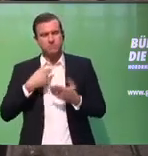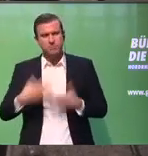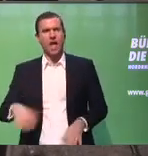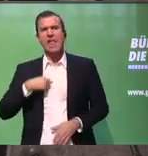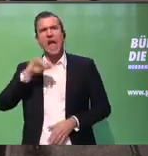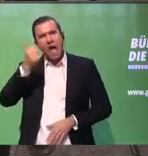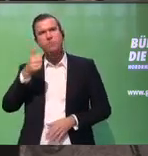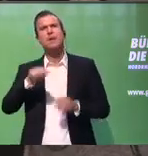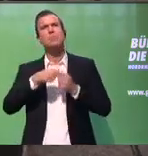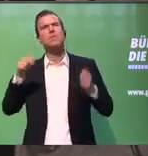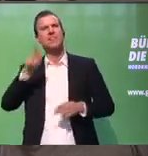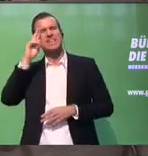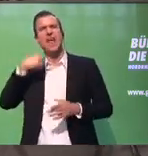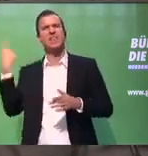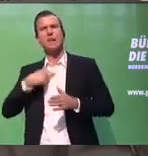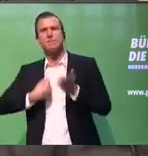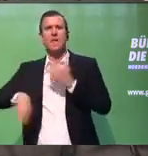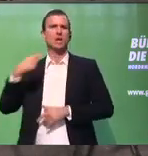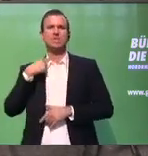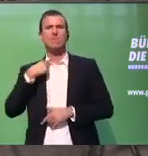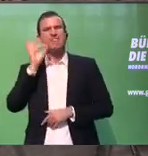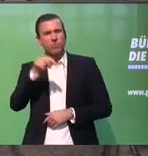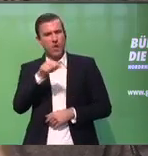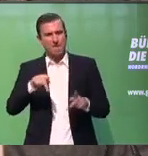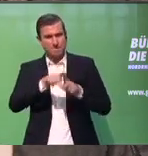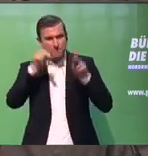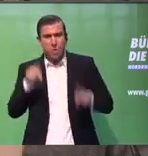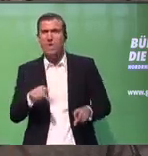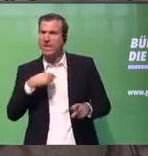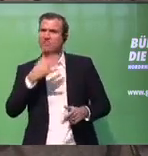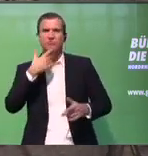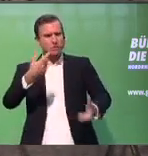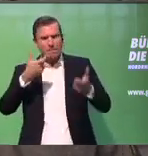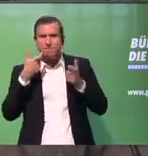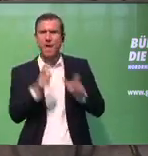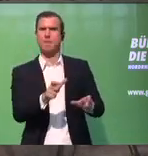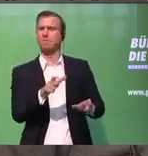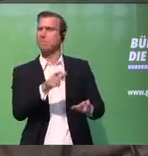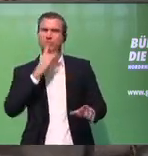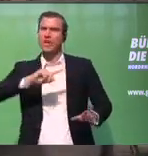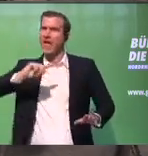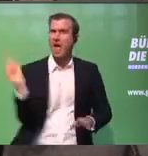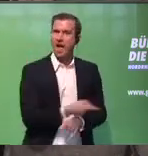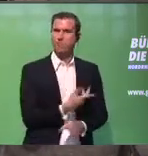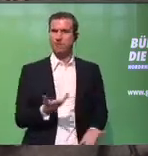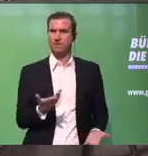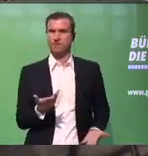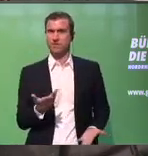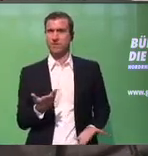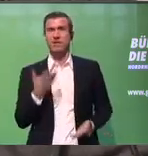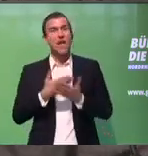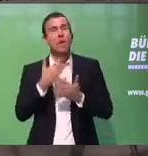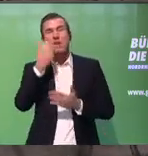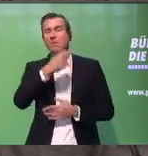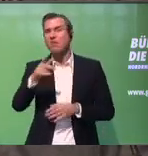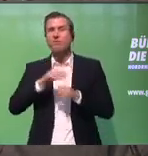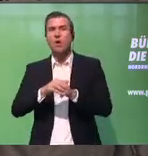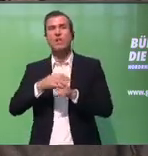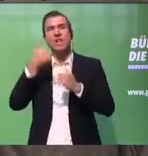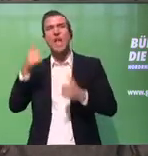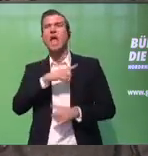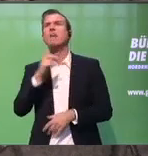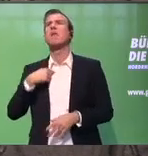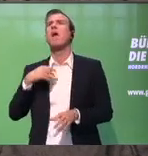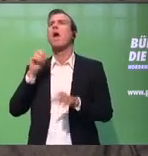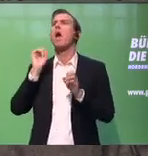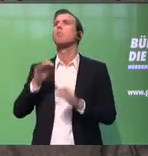im Bundesrat zu bekommen, um dieses Projekt zu beerdigen. Deswegen, liebe Freunde und Freunde, ist überhaupt kein Grund, hier